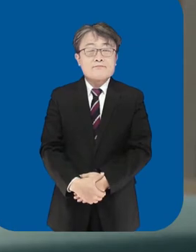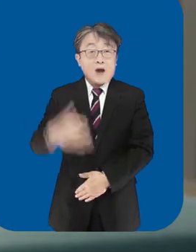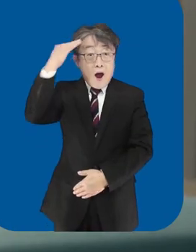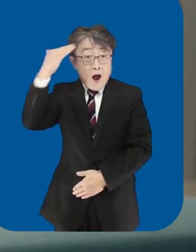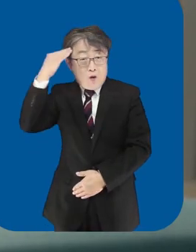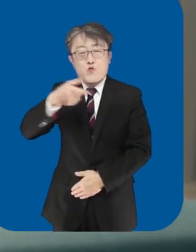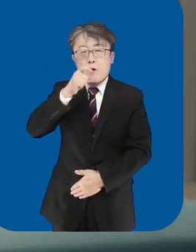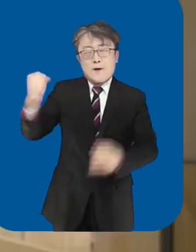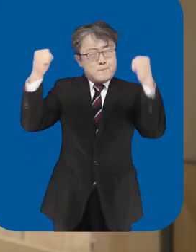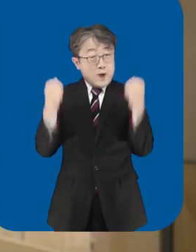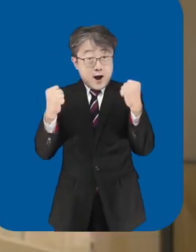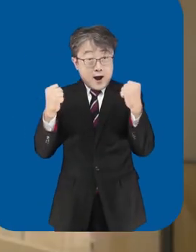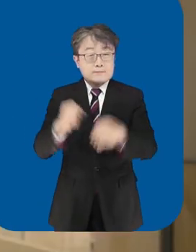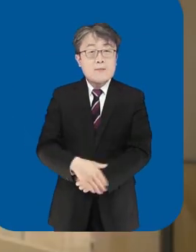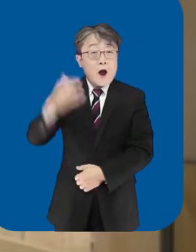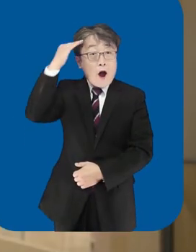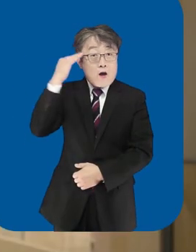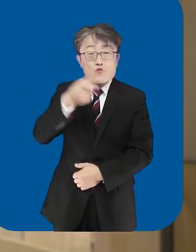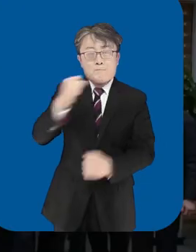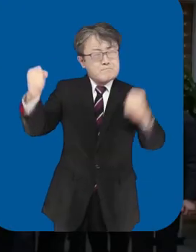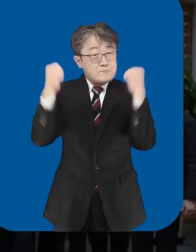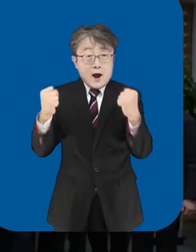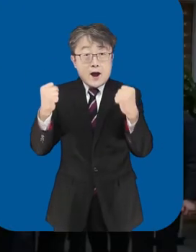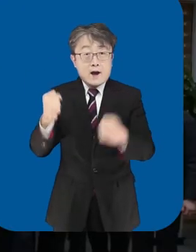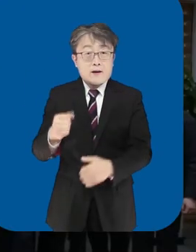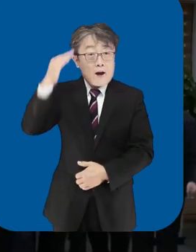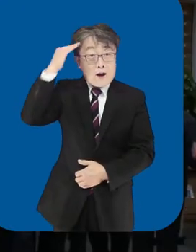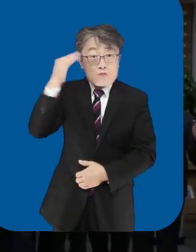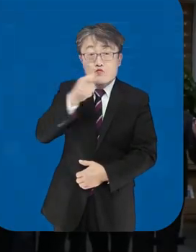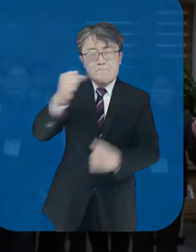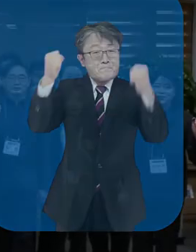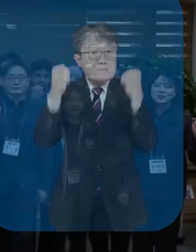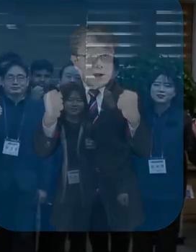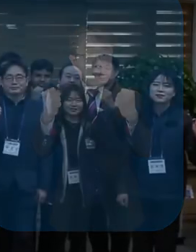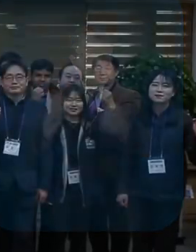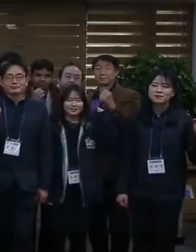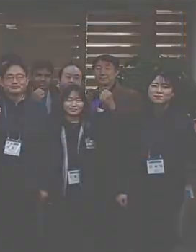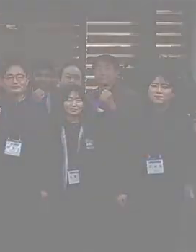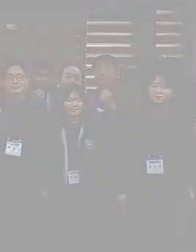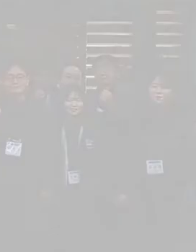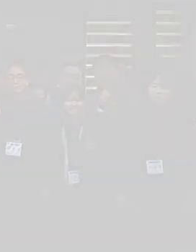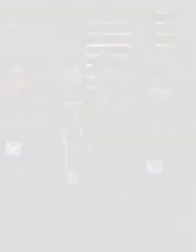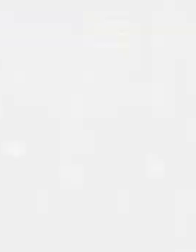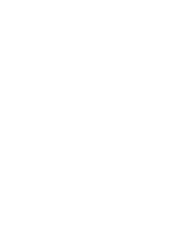헤이워터 파이팅! 헤이워터 파이팅! 헤이워터 파이팅!